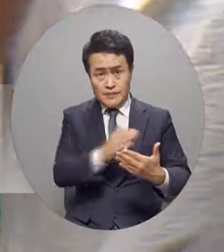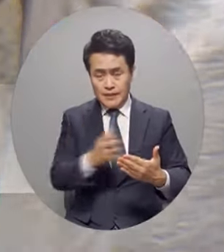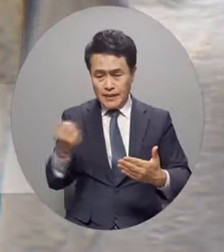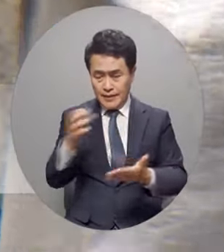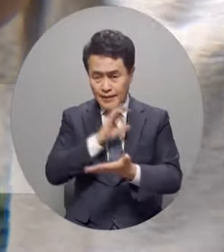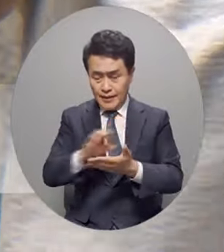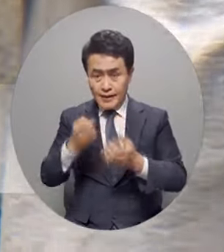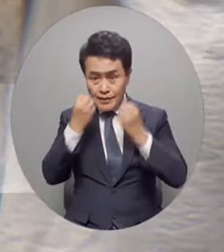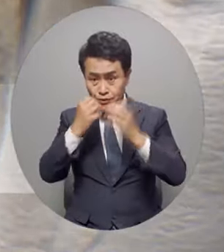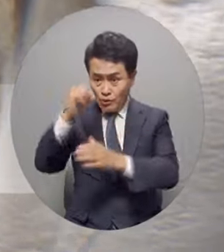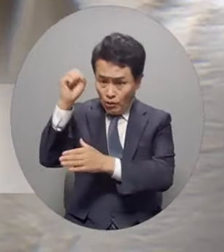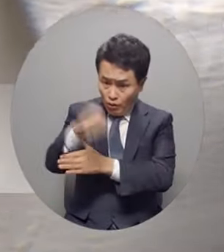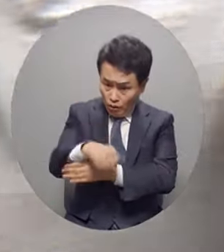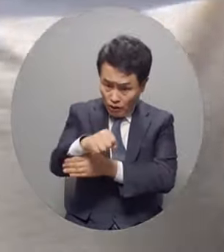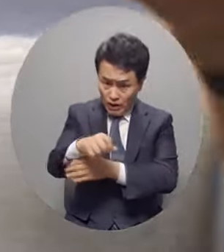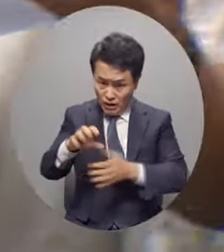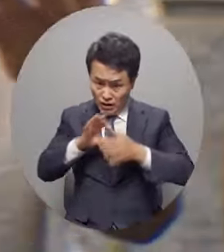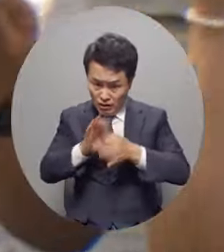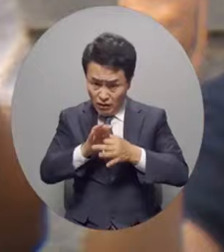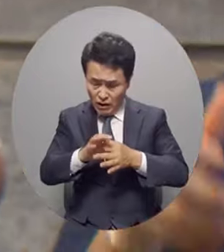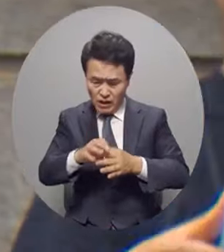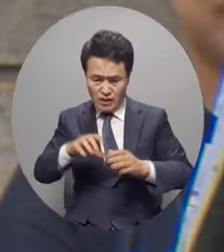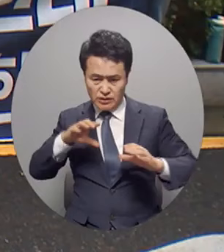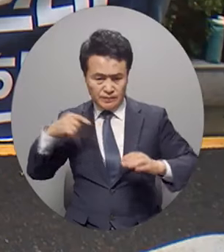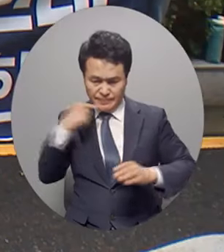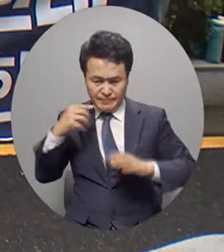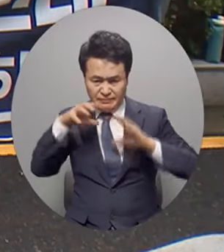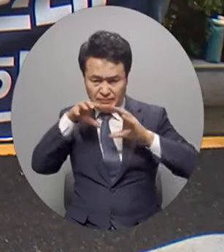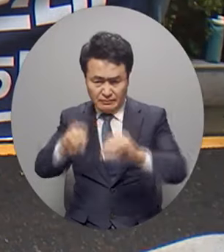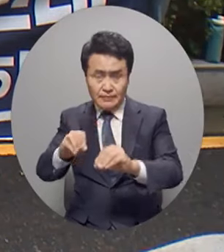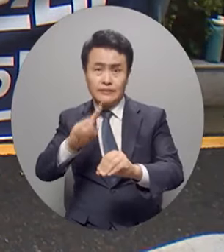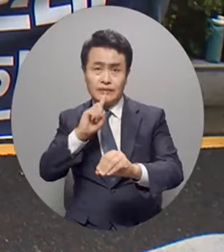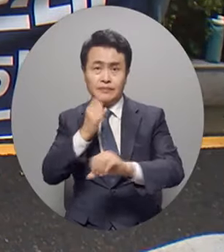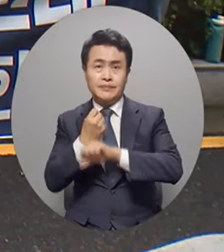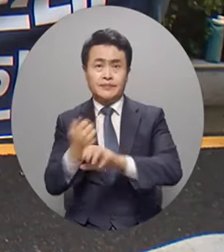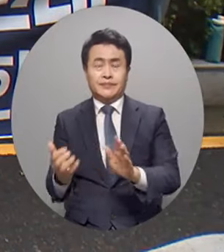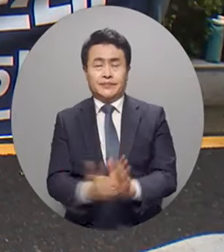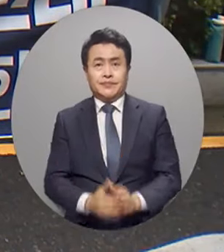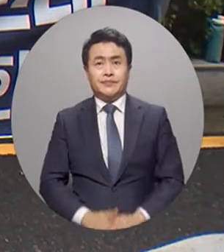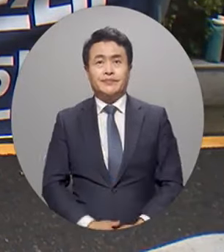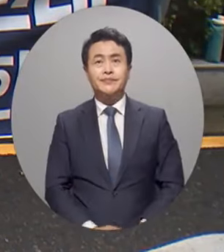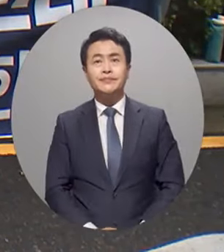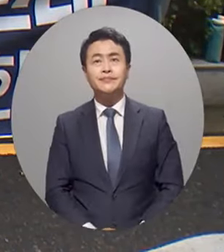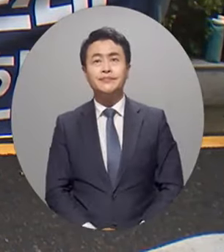재생에너지 신규 허가 규제 정책을 시작한다는 계획입니다. MBC 뉴스 임지은입니다.